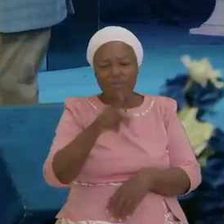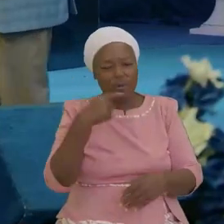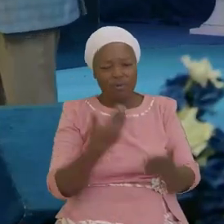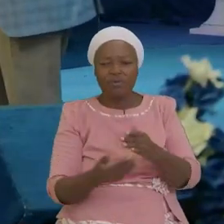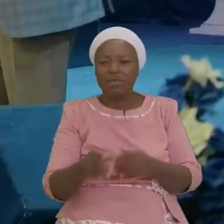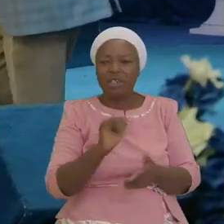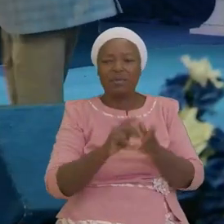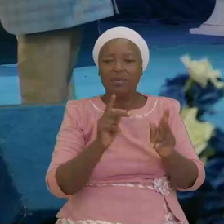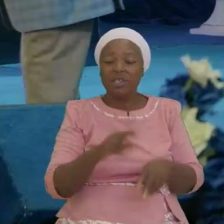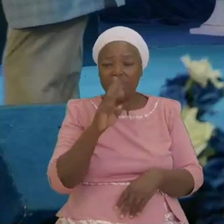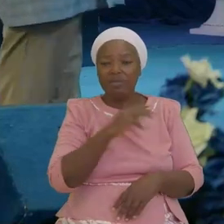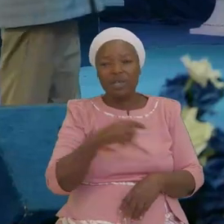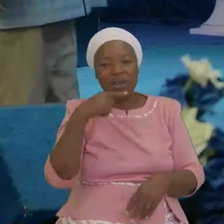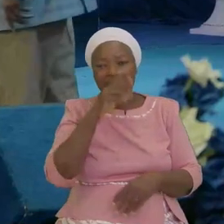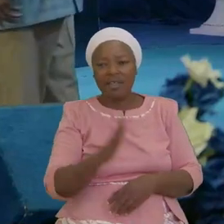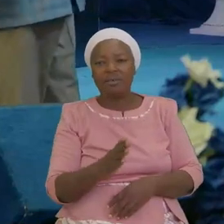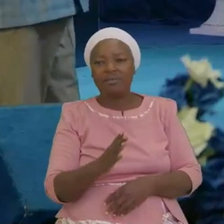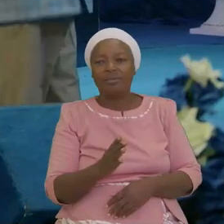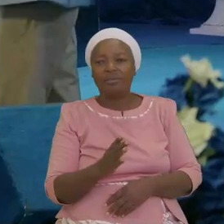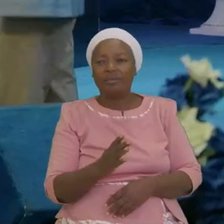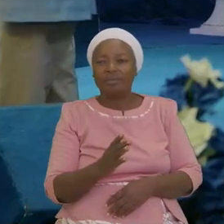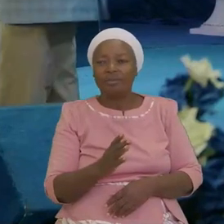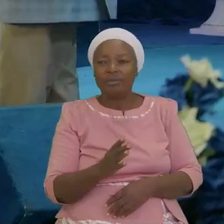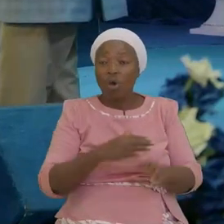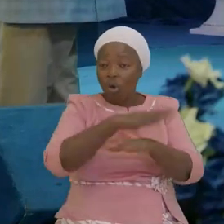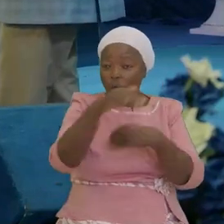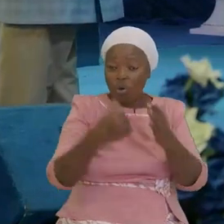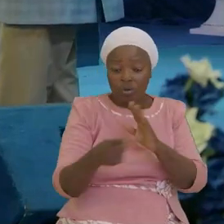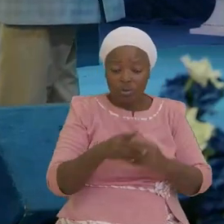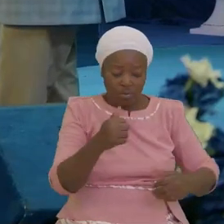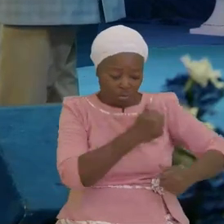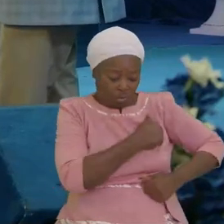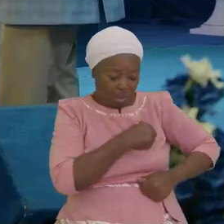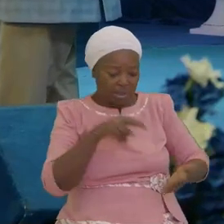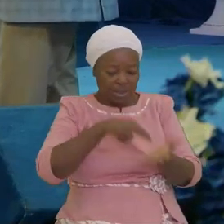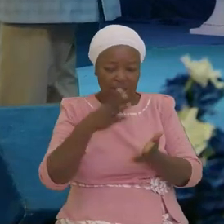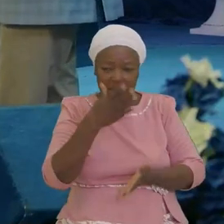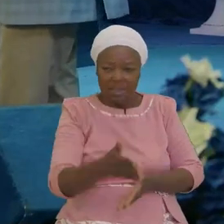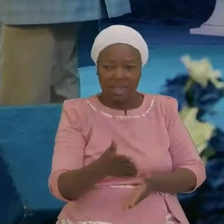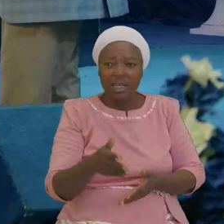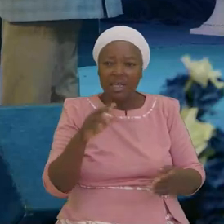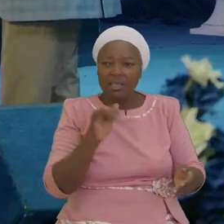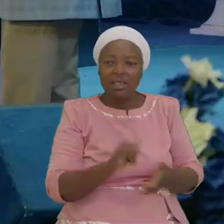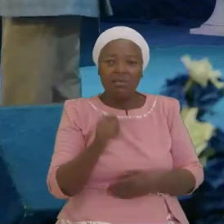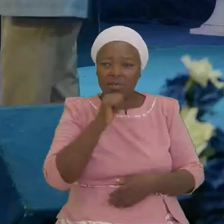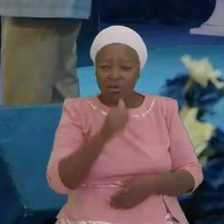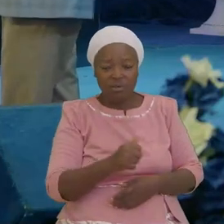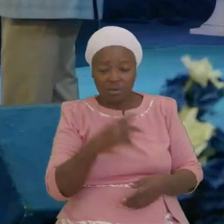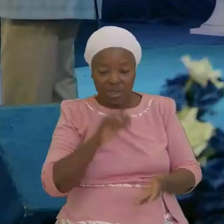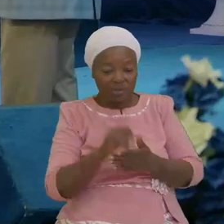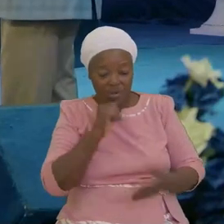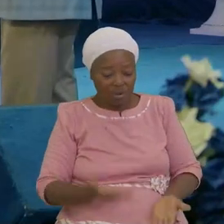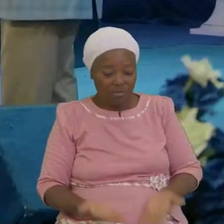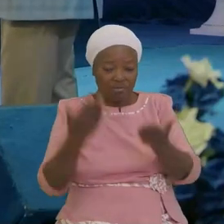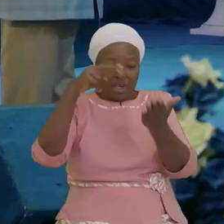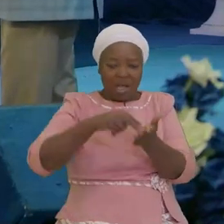sceau mis sur la pierre ne peut pas le prouver menteur. Tous les